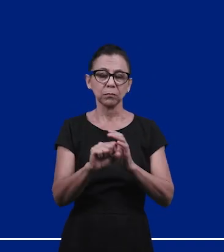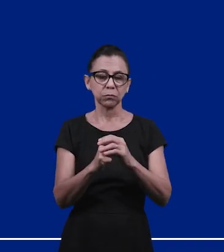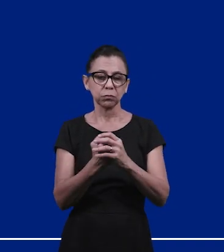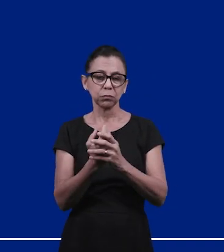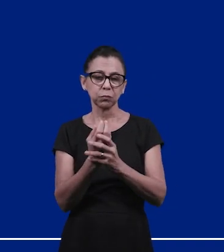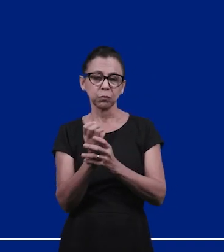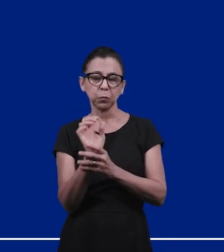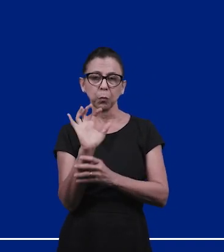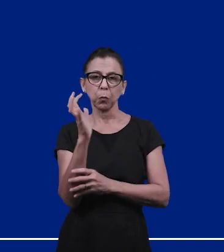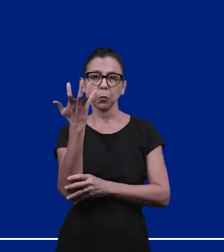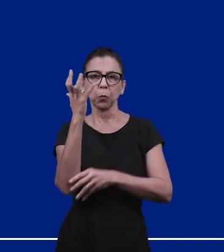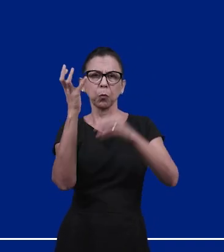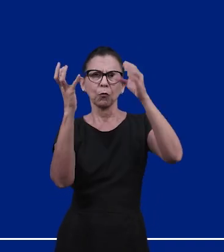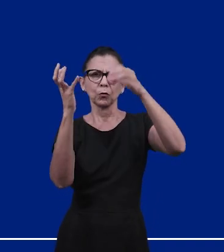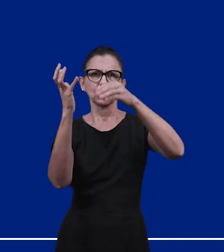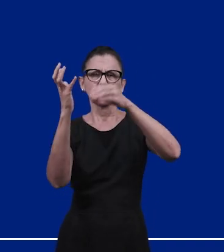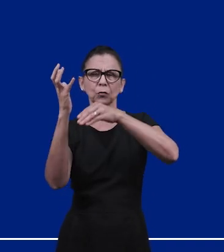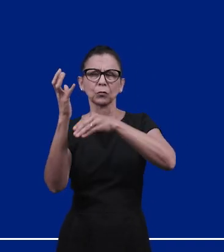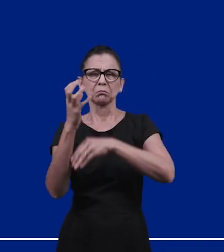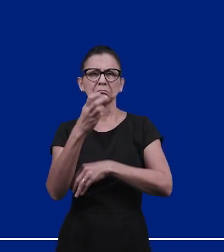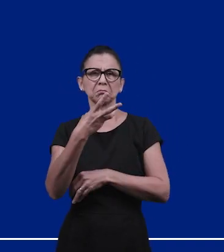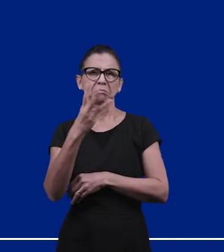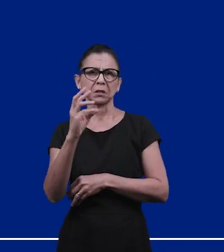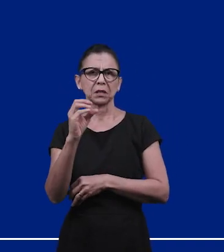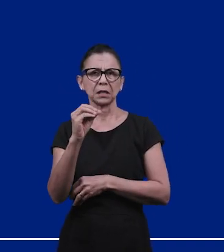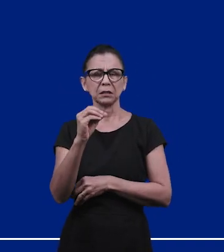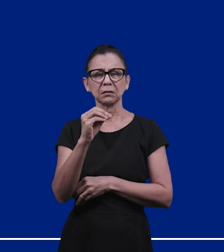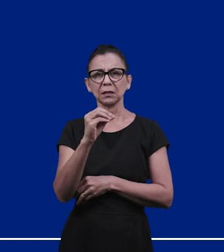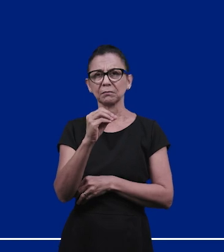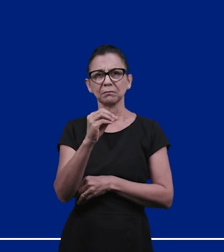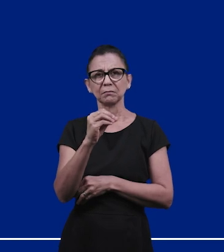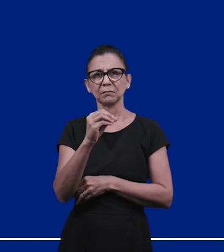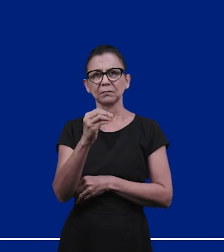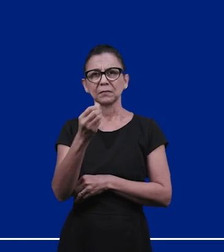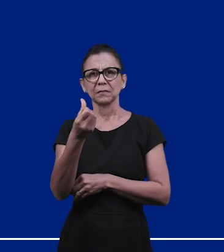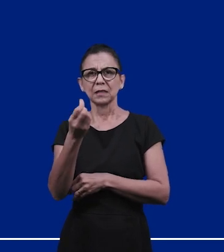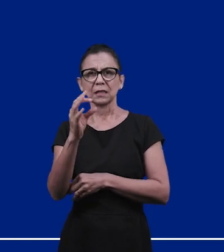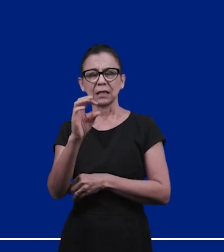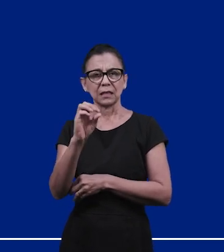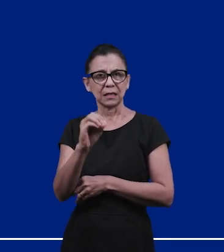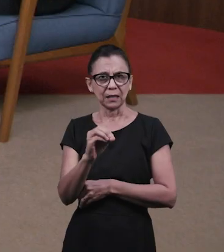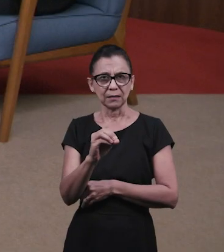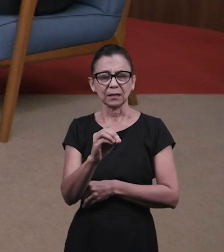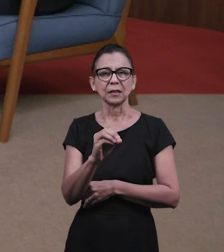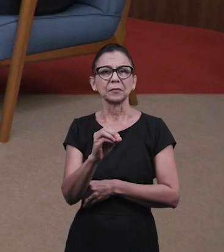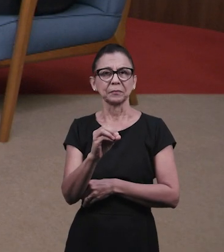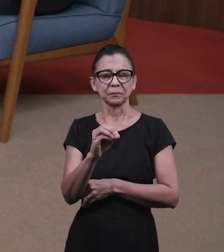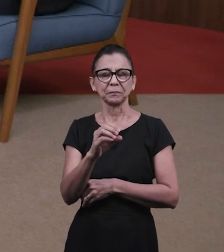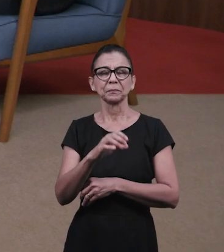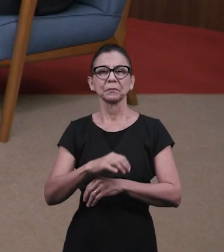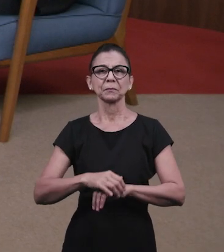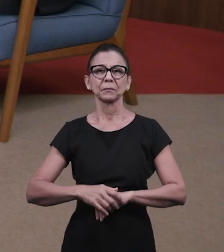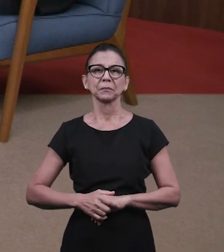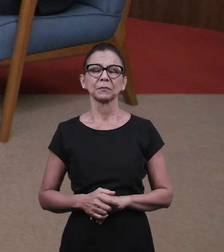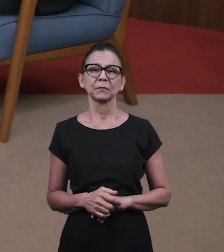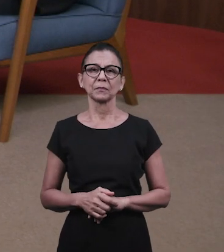à 100, l'autre à 60 et l'autre à 30. Daniel, la parole du Seigneur, elle est,